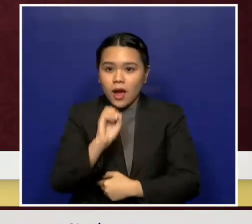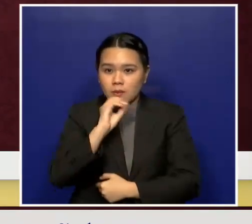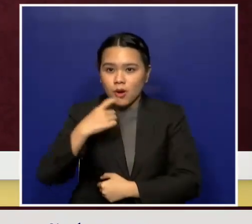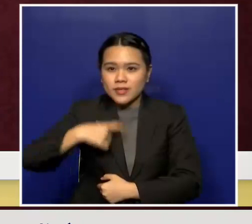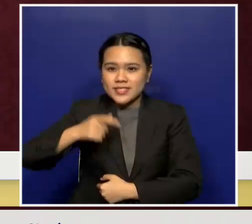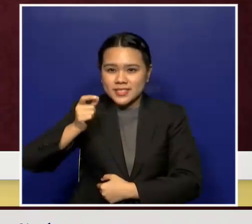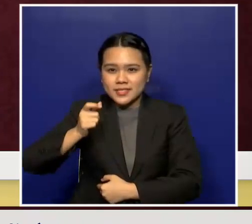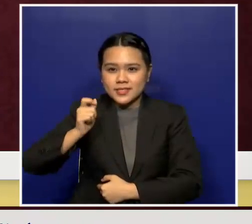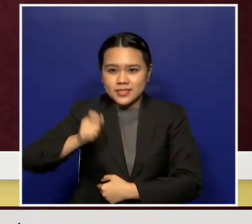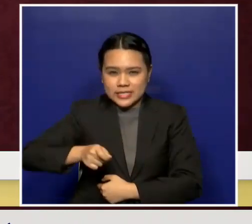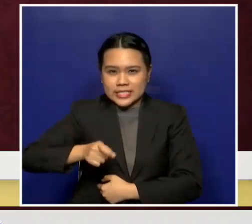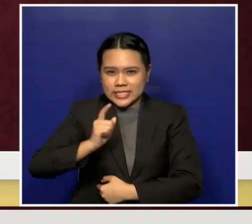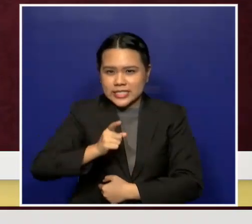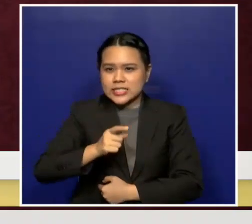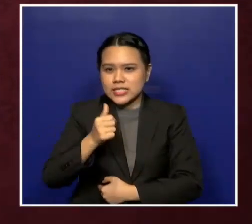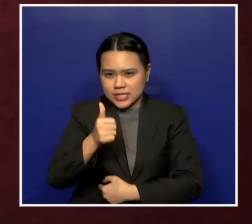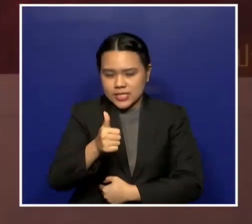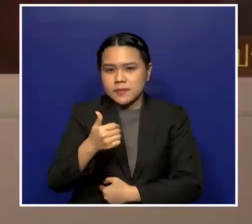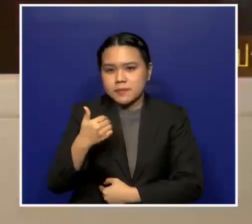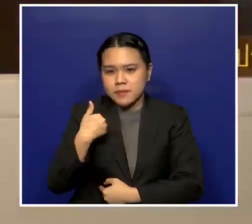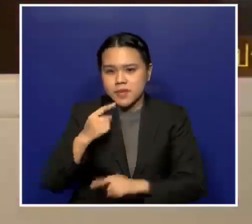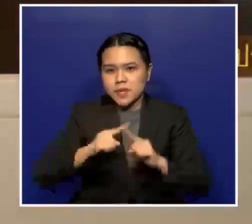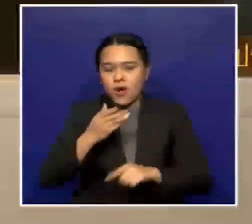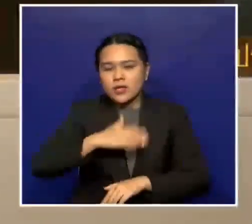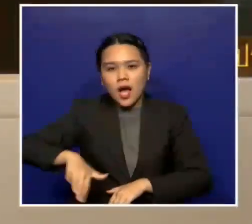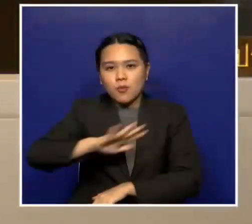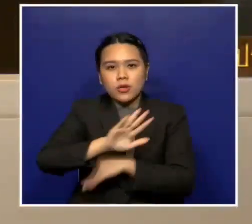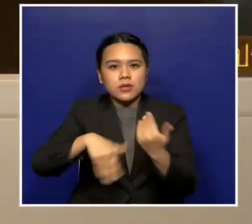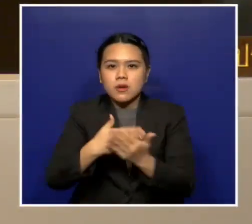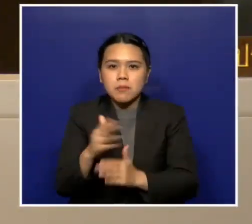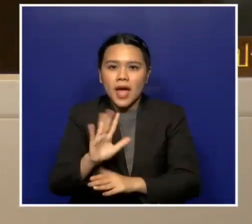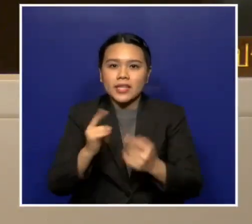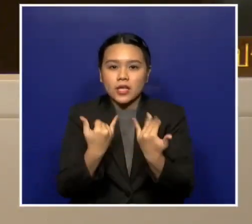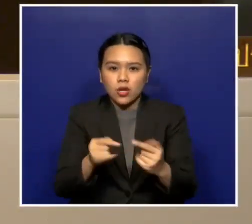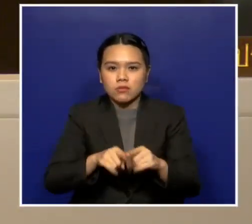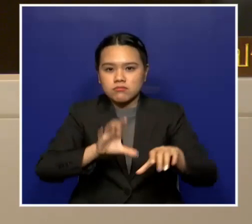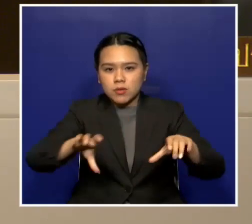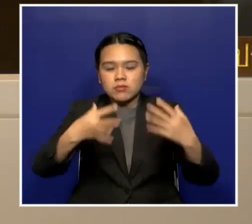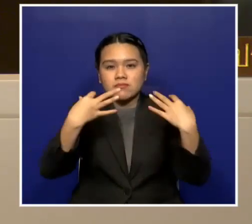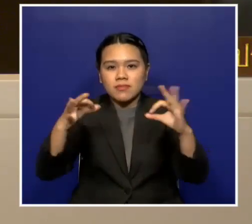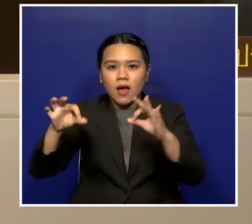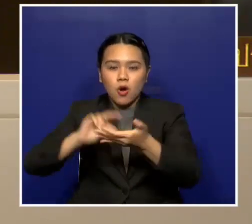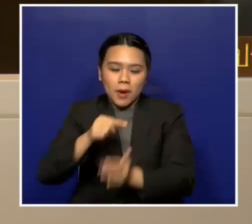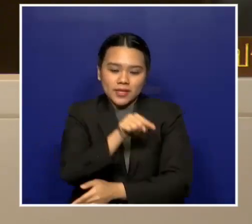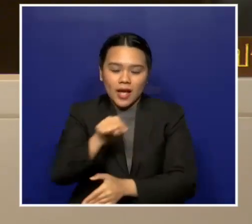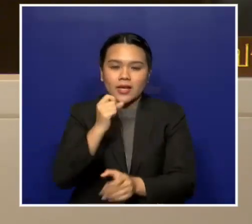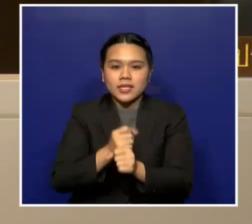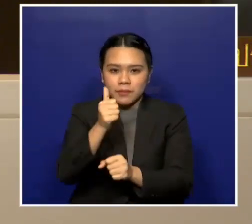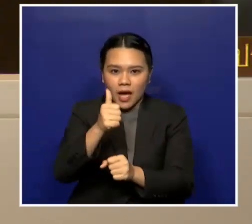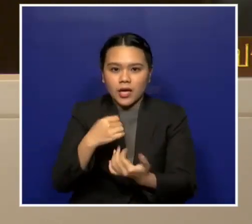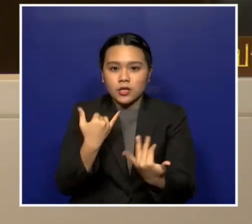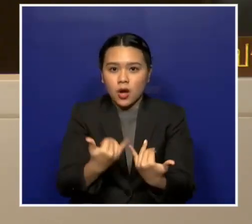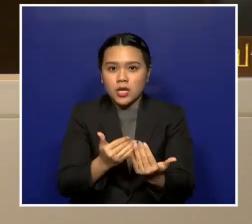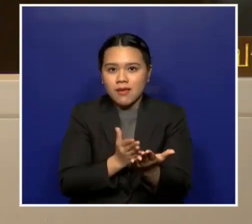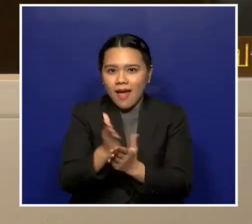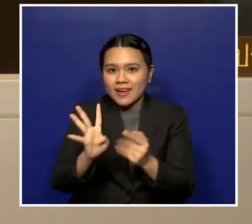ประธานอภัยไม่ใช่ศาลทุกคนแต่วันนี้องค์กรอิสระมันสั่งได้นี่คือสิ่งที่เสาต้นที่4มันล้มเหล